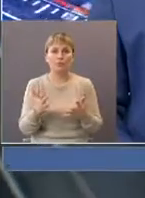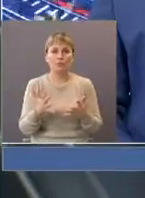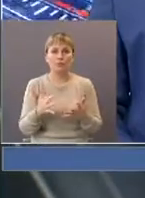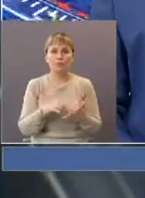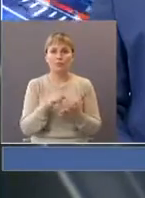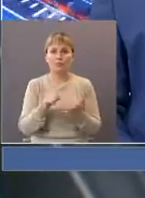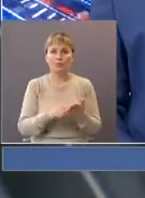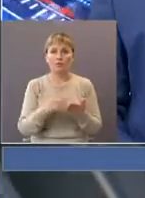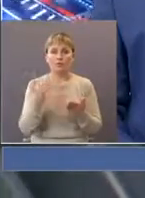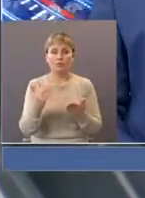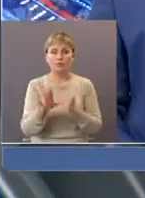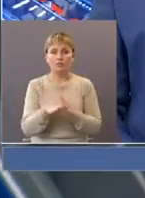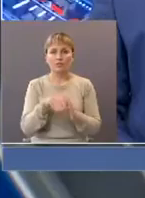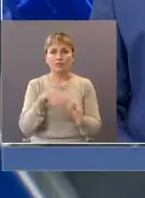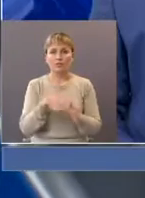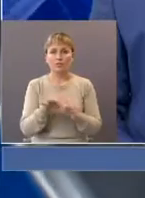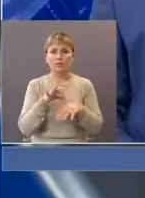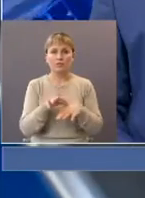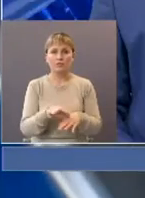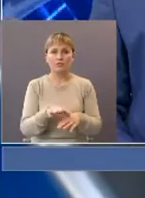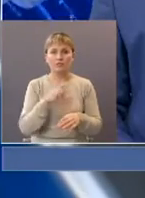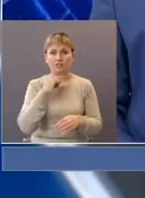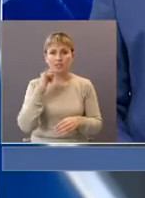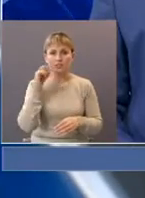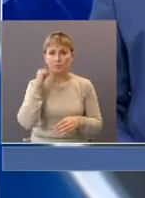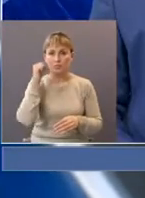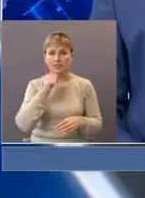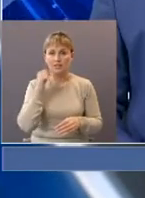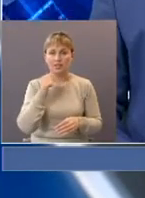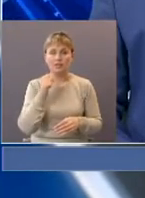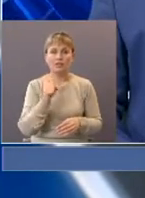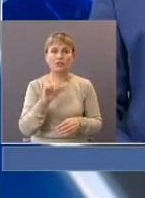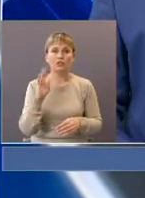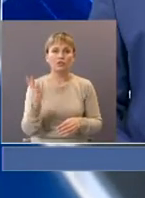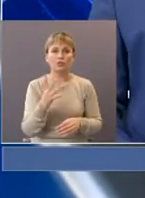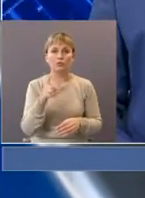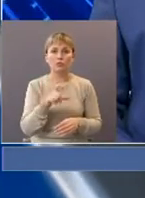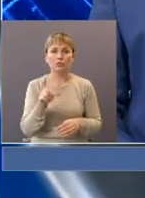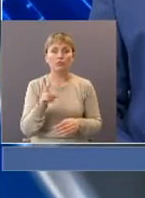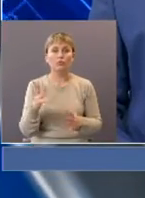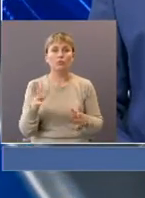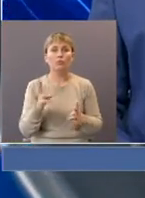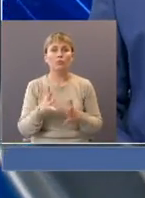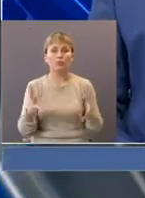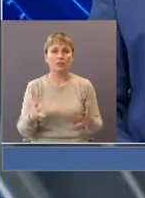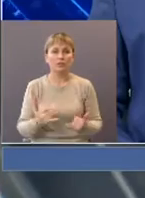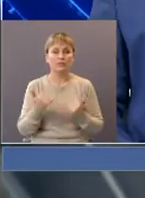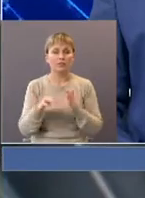ваш взгляд, пройдут выборы в Узбекистане? Чьи шансы из четырех кандидатов предпочтительнее?